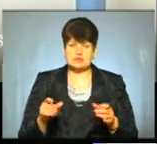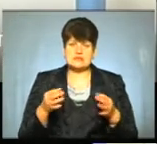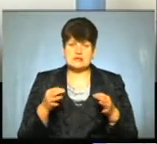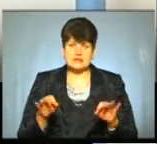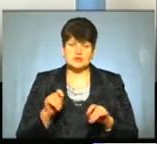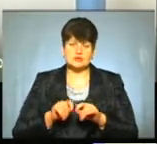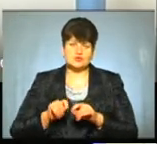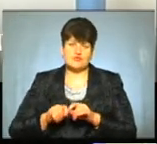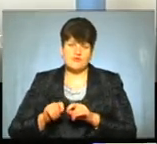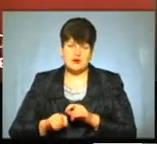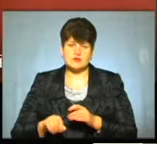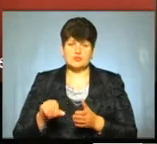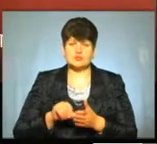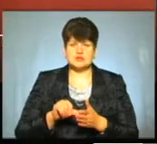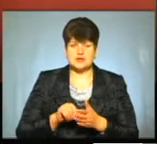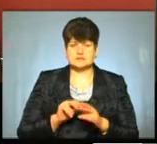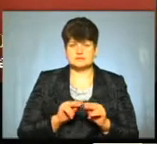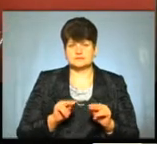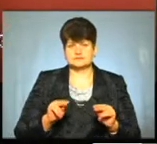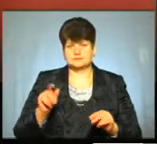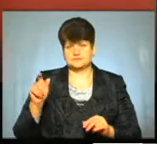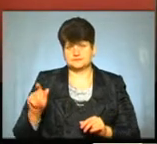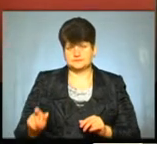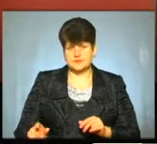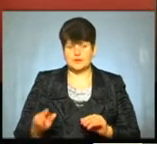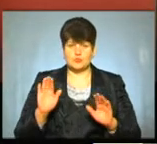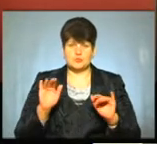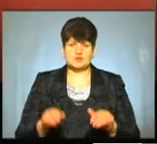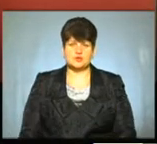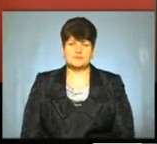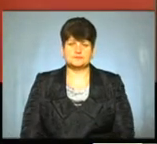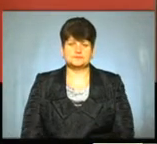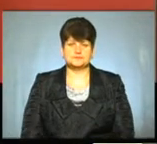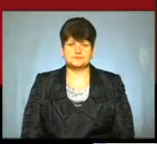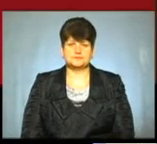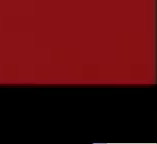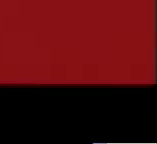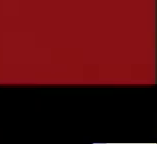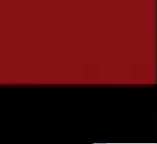незалежного тестування учасників сертифікації педагогічних працівників. До побачення!